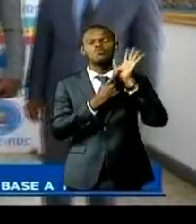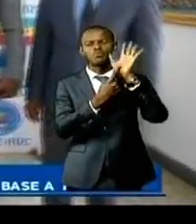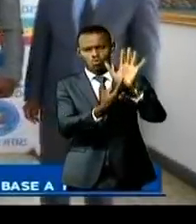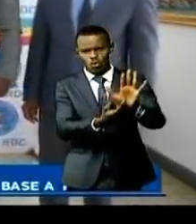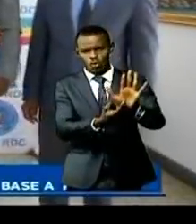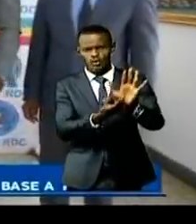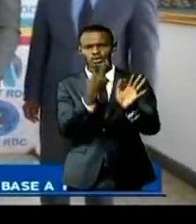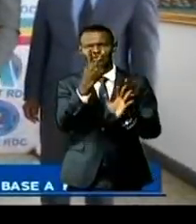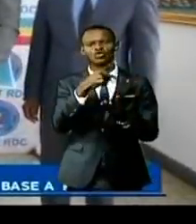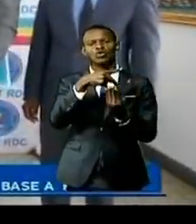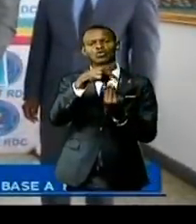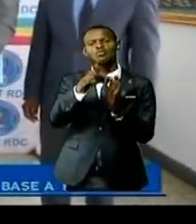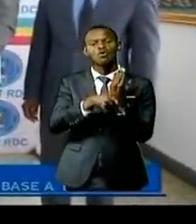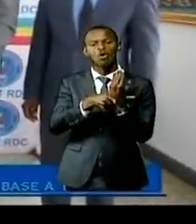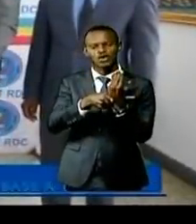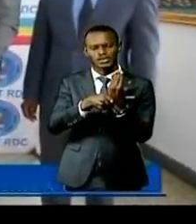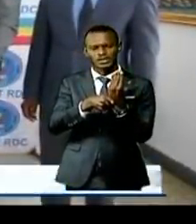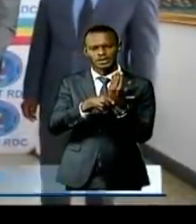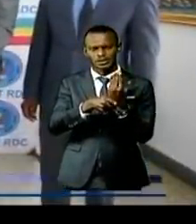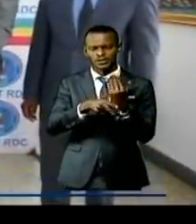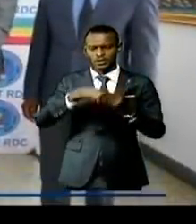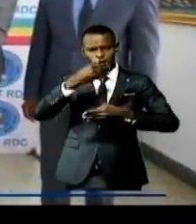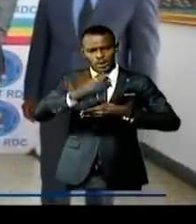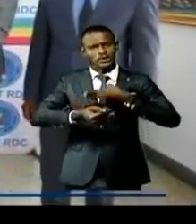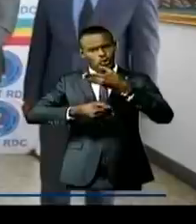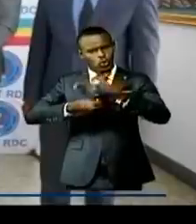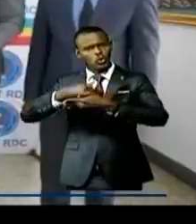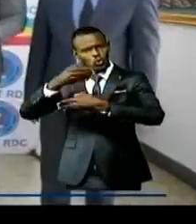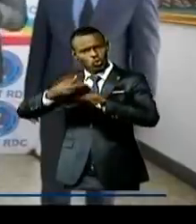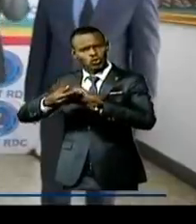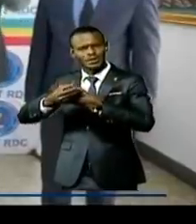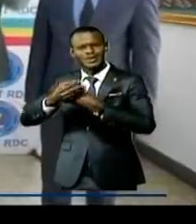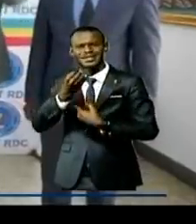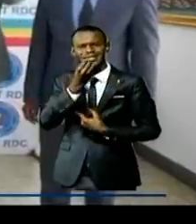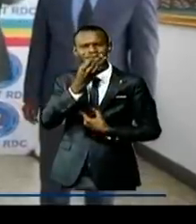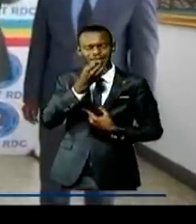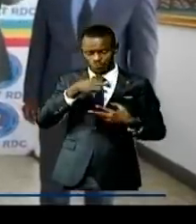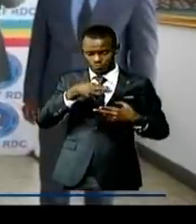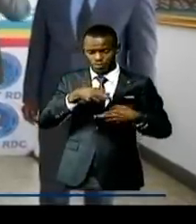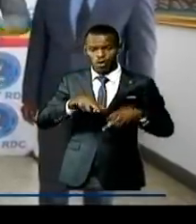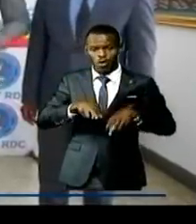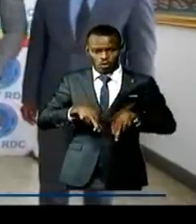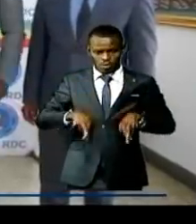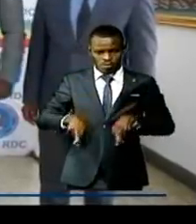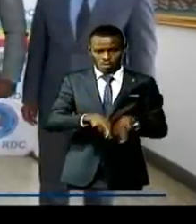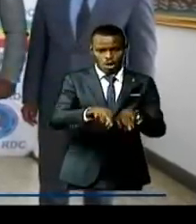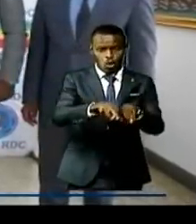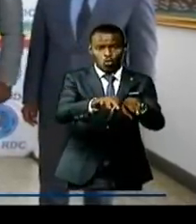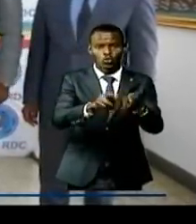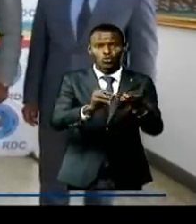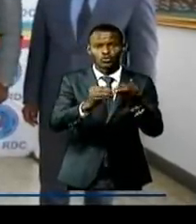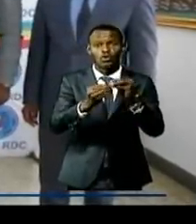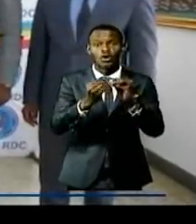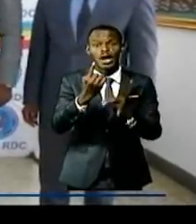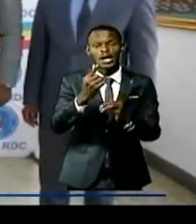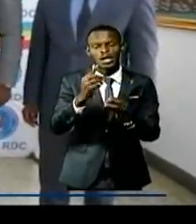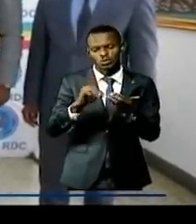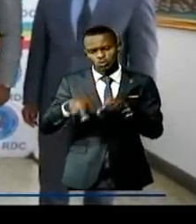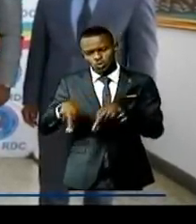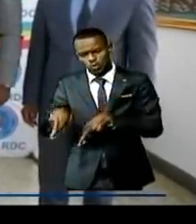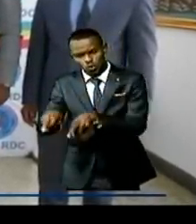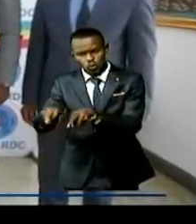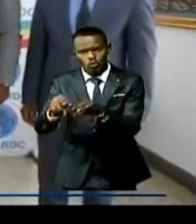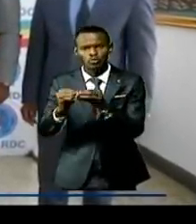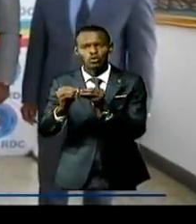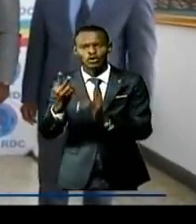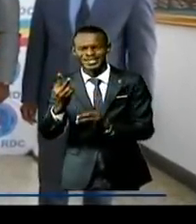de commencer pour certains segments à goudronner les routes nationales 1 et 2, donc celles qui traversent les Kassaï et puis celles ensuite qui